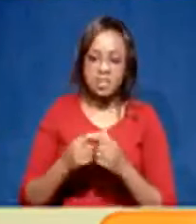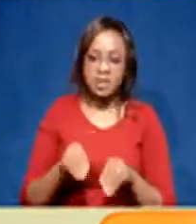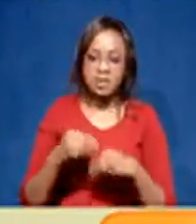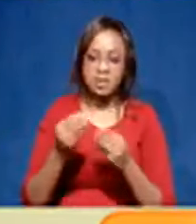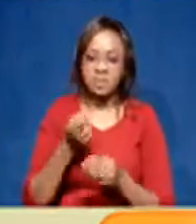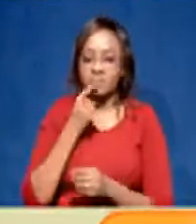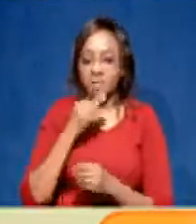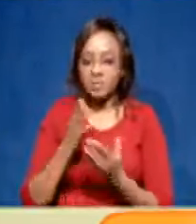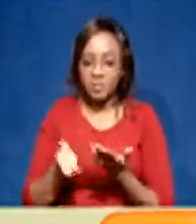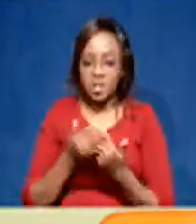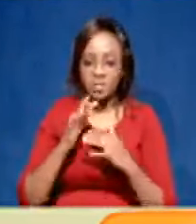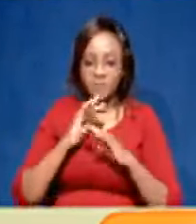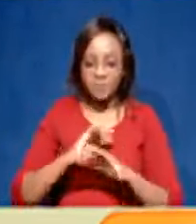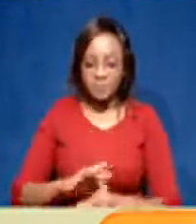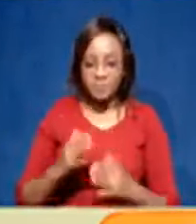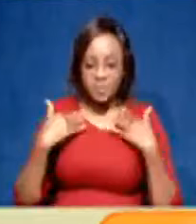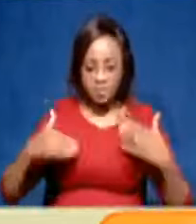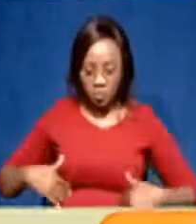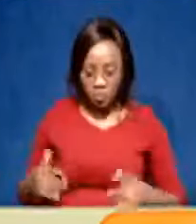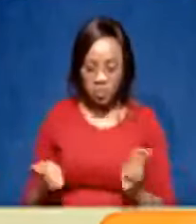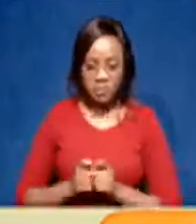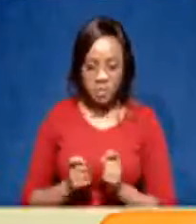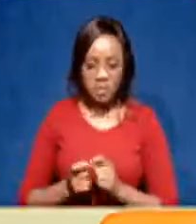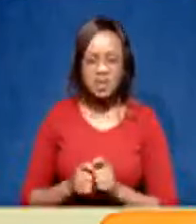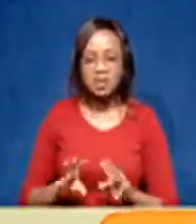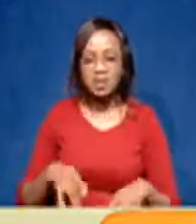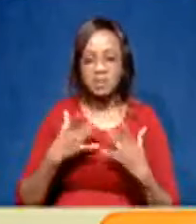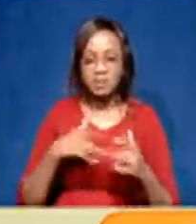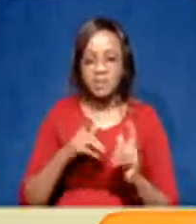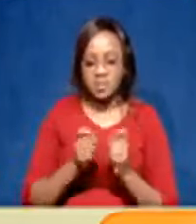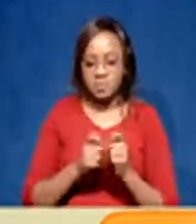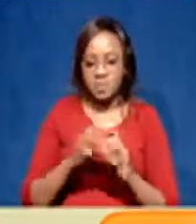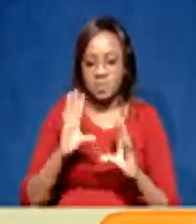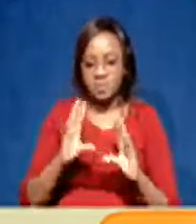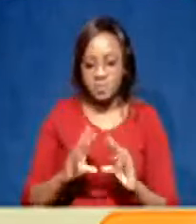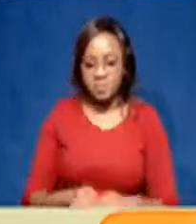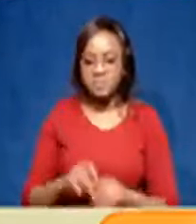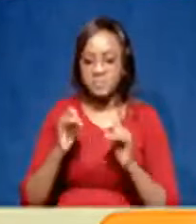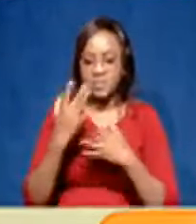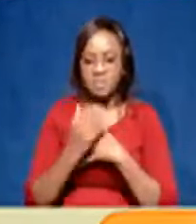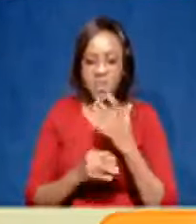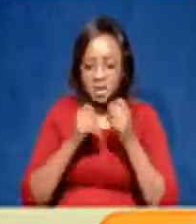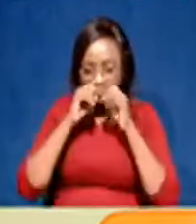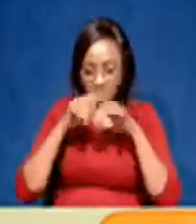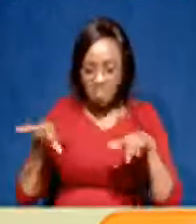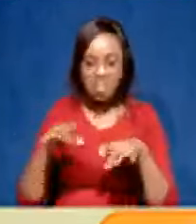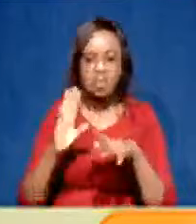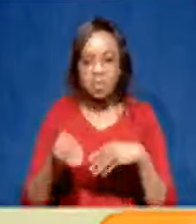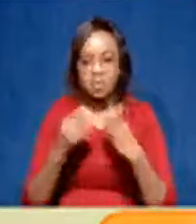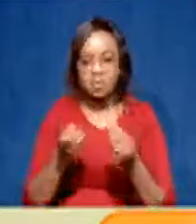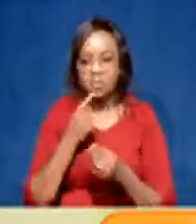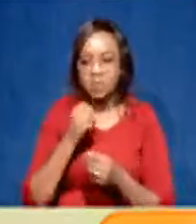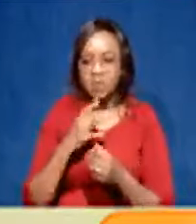joto. Kama ni kuumwa na mwili, tunakupatia kitu yenye itapunguza uchungu. Kama ni damu inatoka katika mwilini, tutakupea hiyo